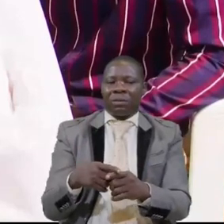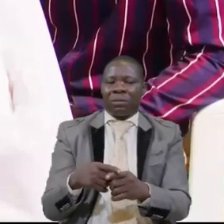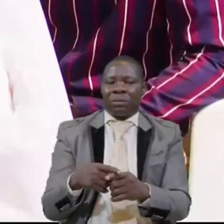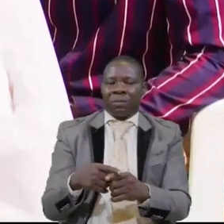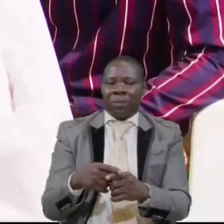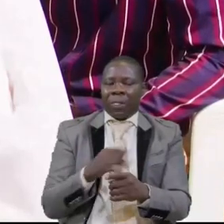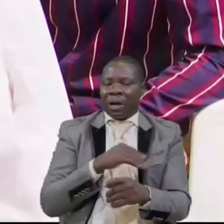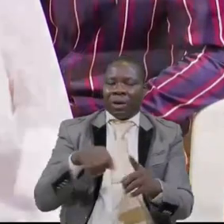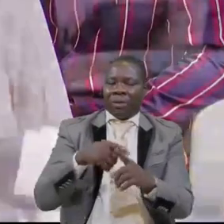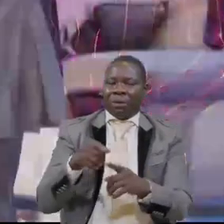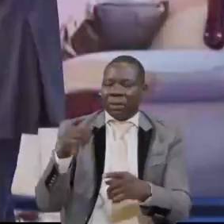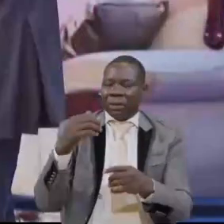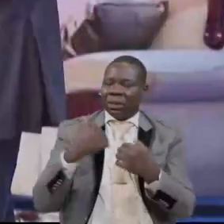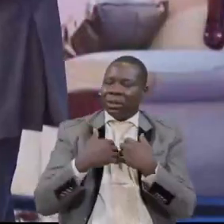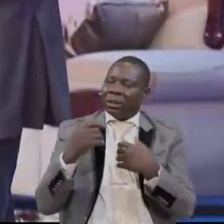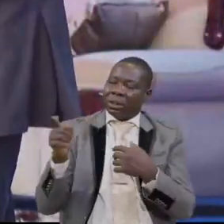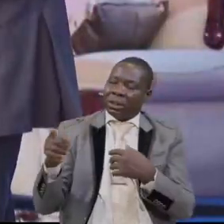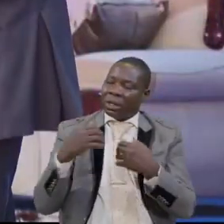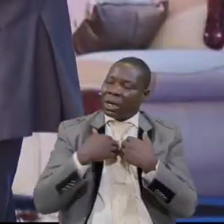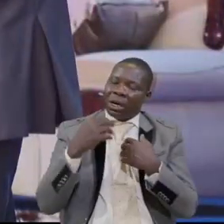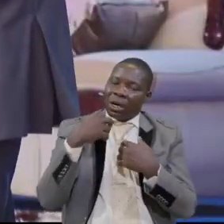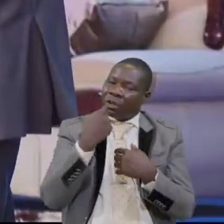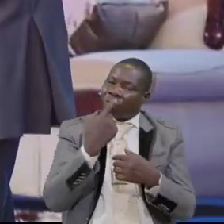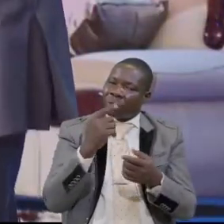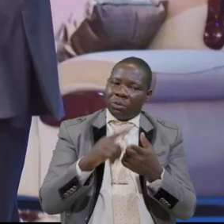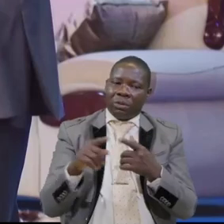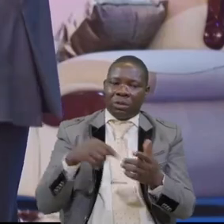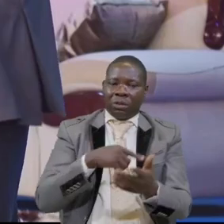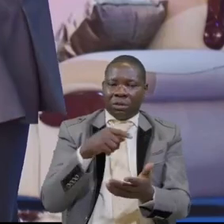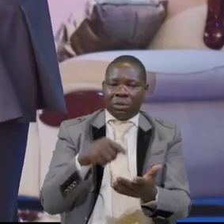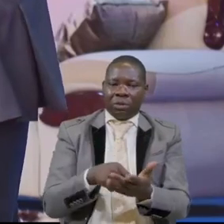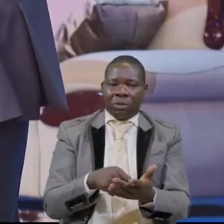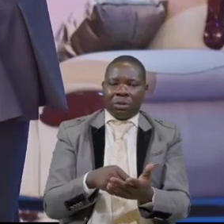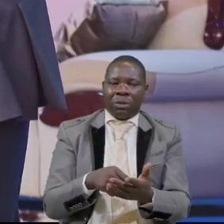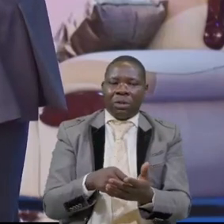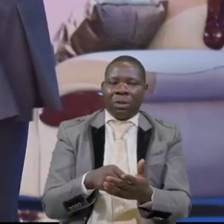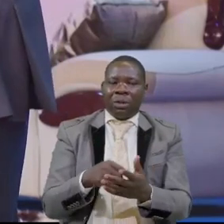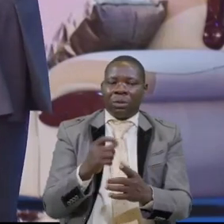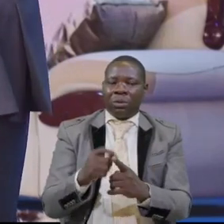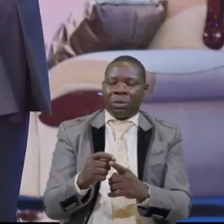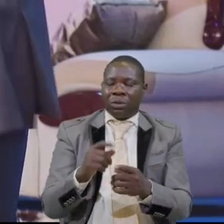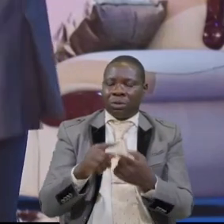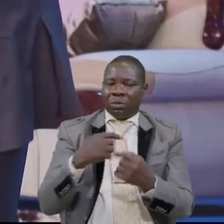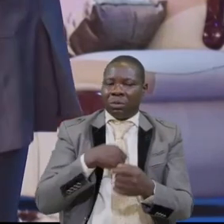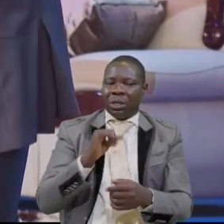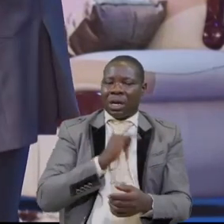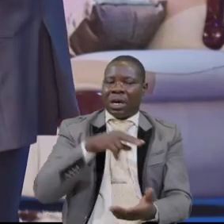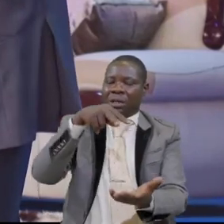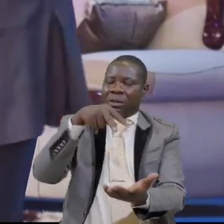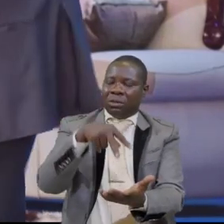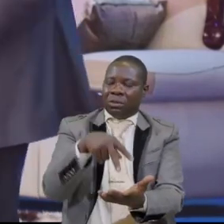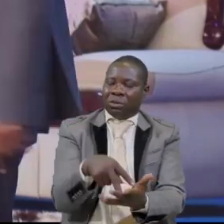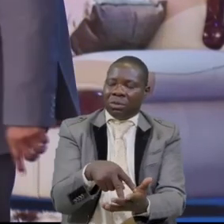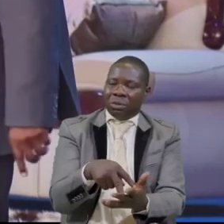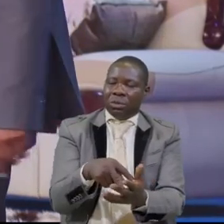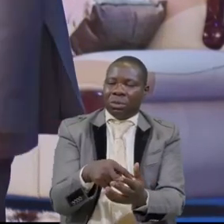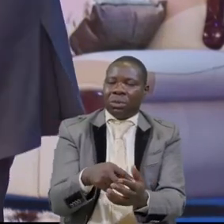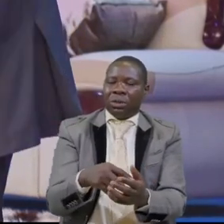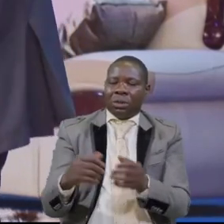Lorsqu'il m'eut ainsi parlé, je me tins debout en tremblant. Verset 12. Verset 12. Il me